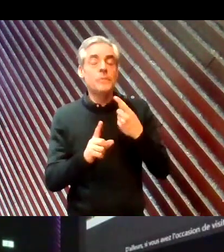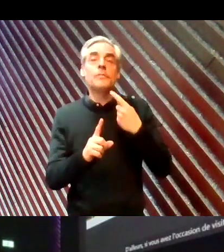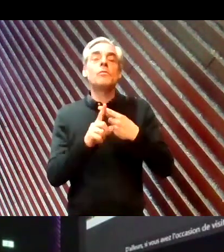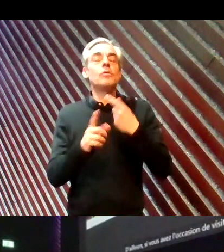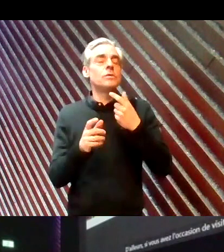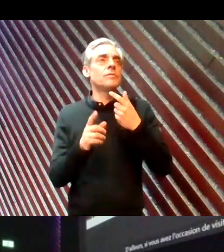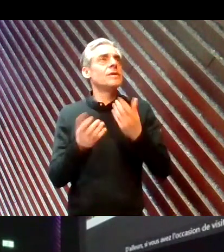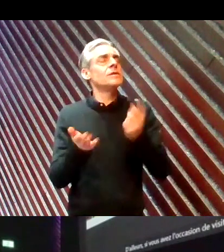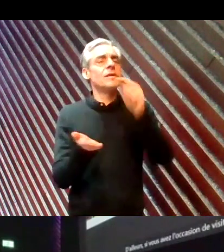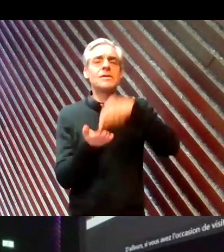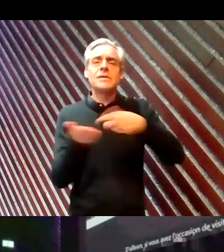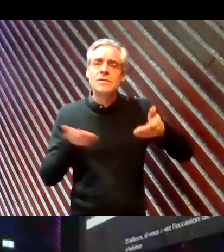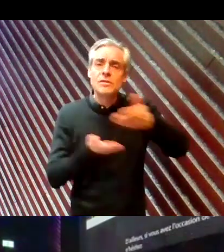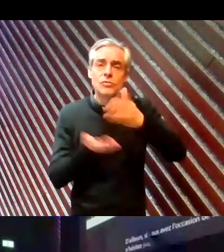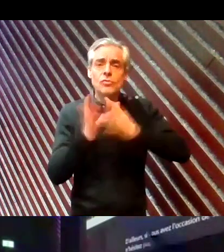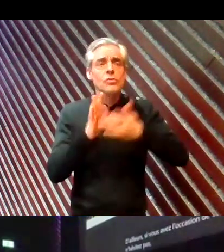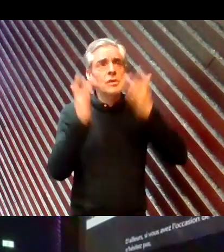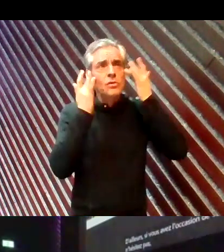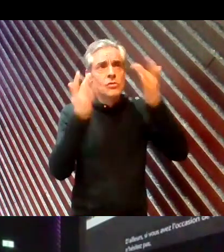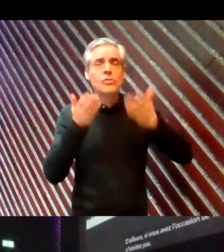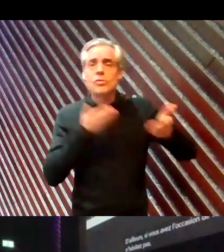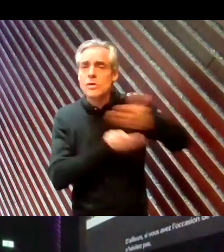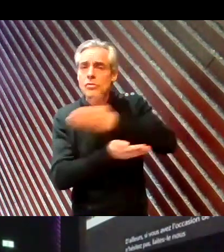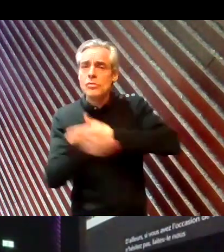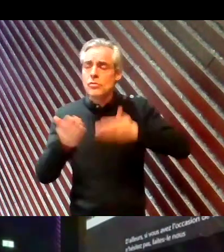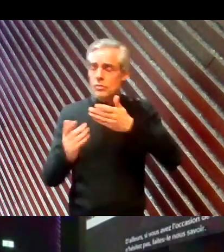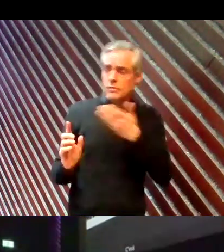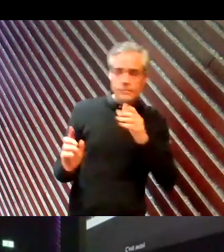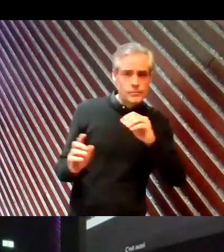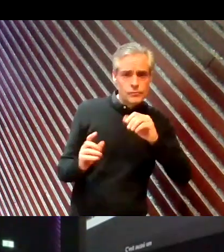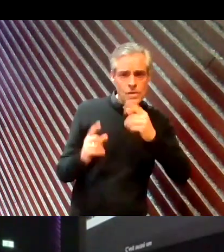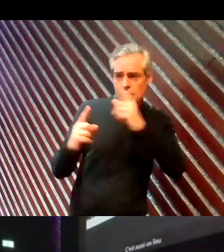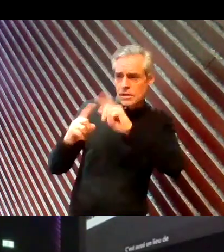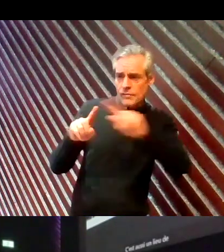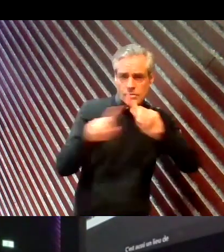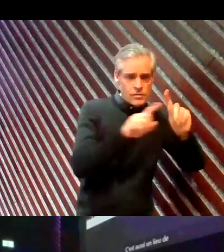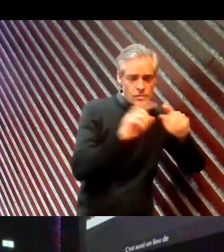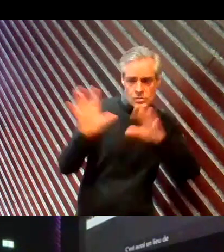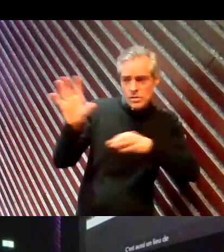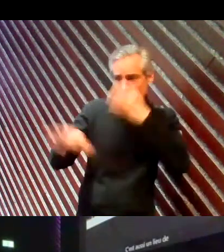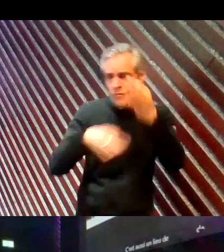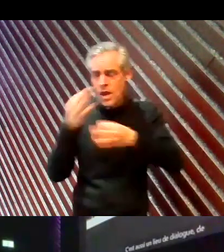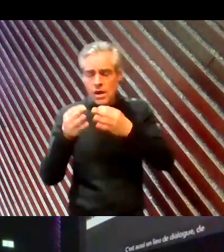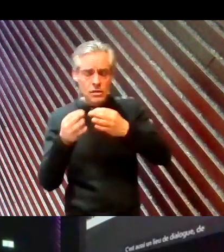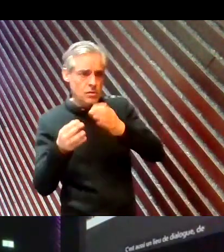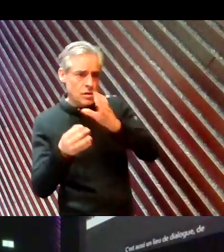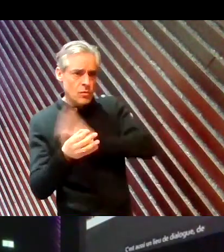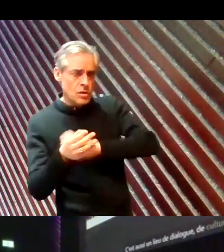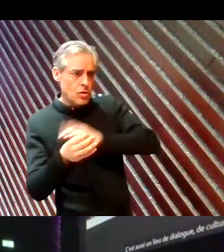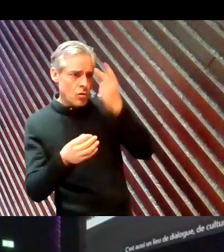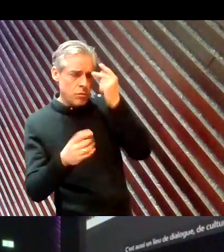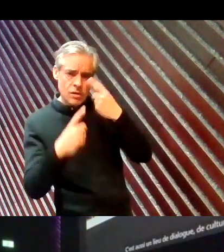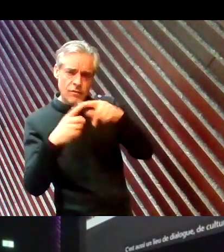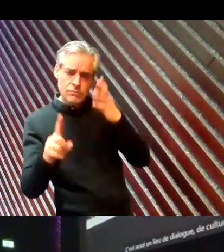un lieu de dialogue, des cultures, de découverte de la différence, de compréhension de la différence